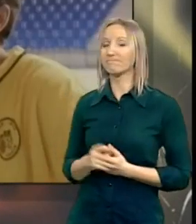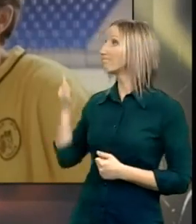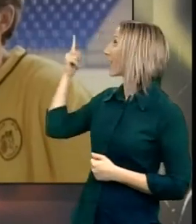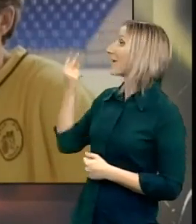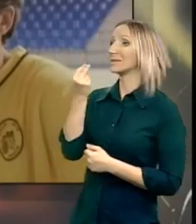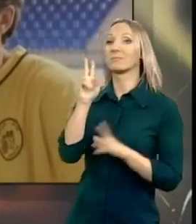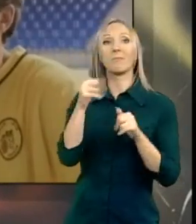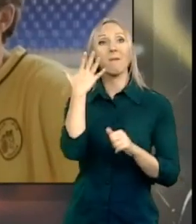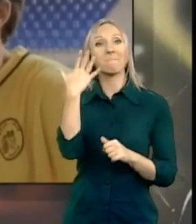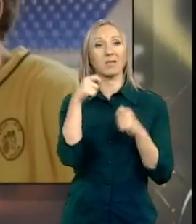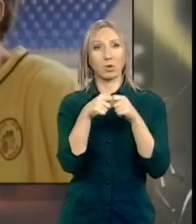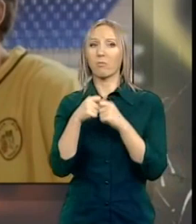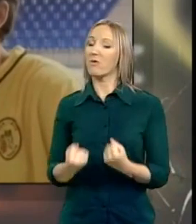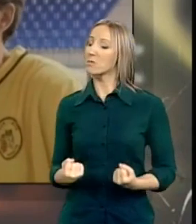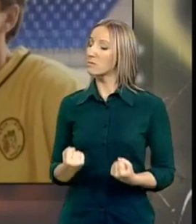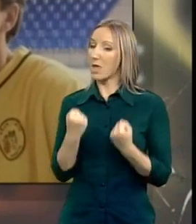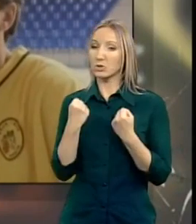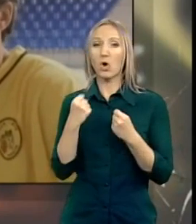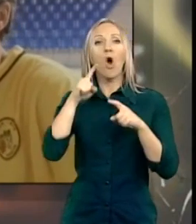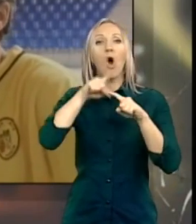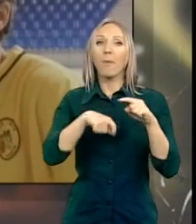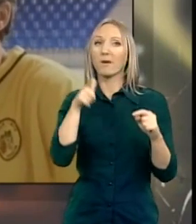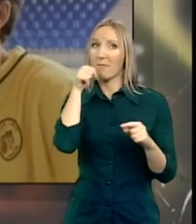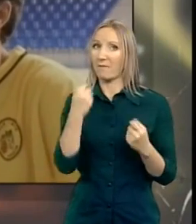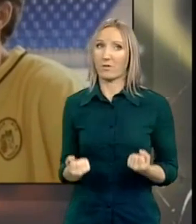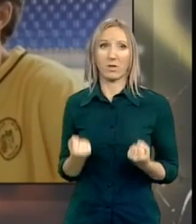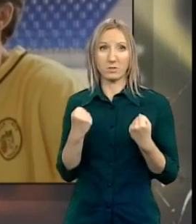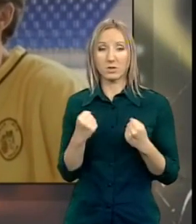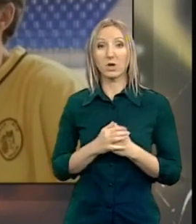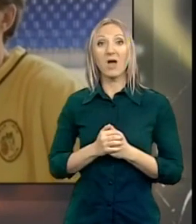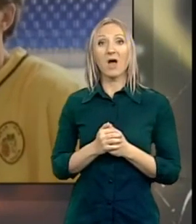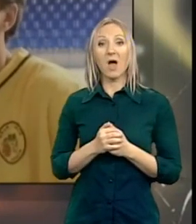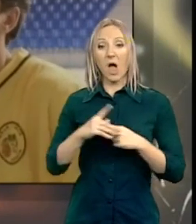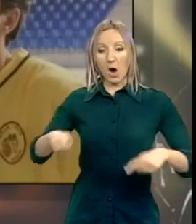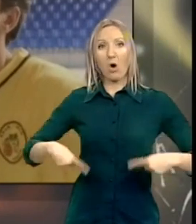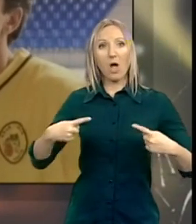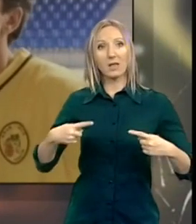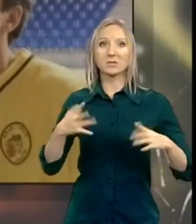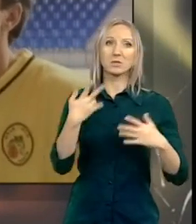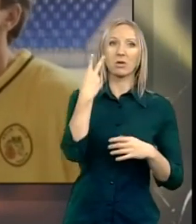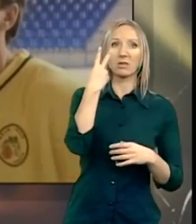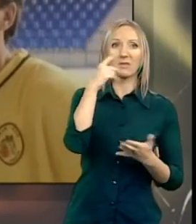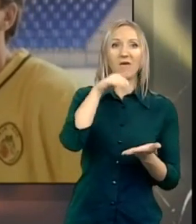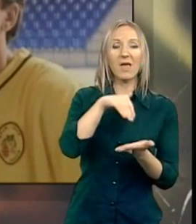klubova, što je teška, znači, kolica se kreću u prospe prvenke.